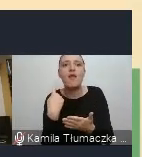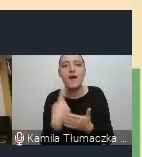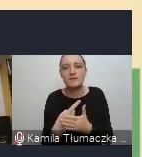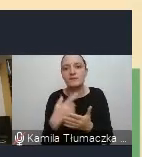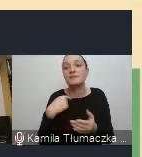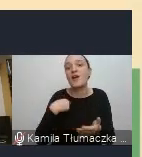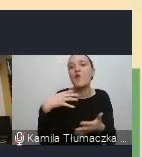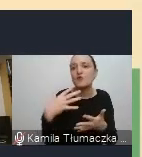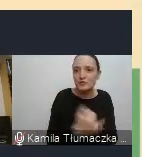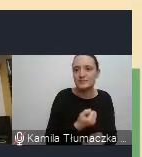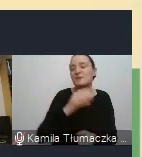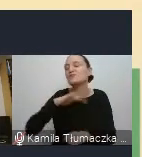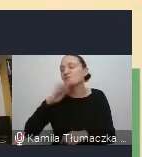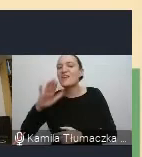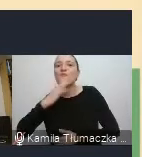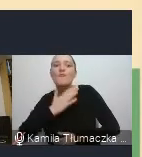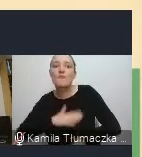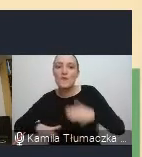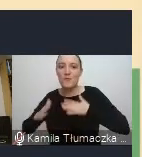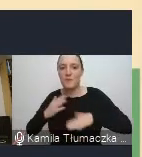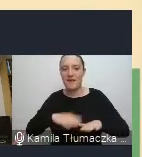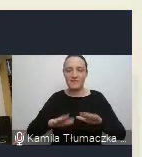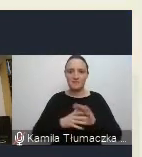korzystam, podobają się dzieciakom.